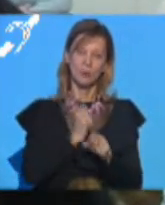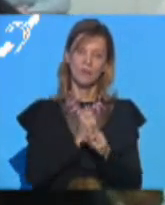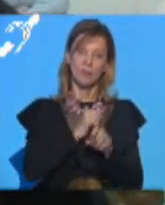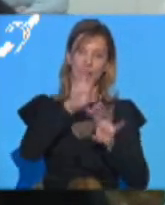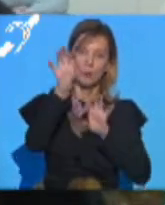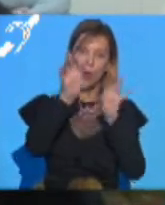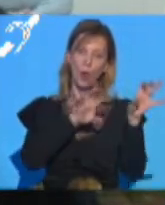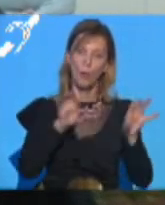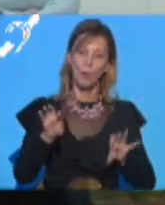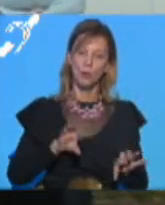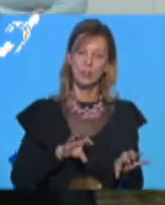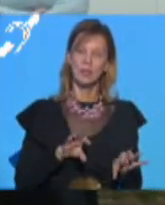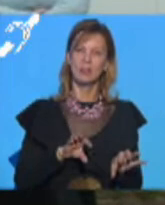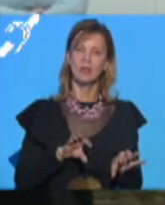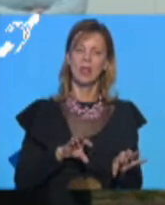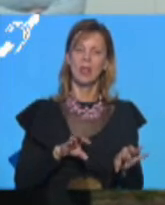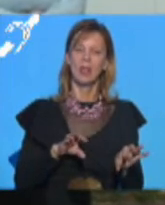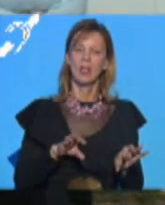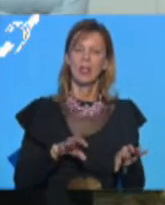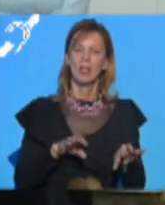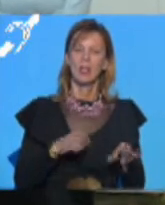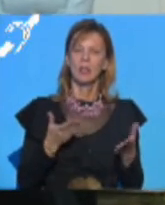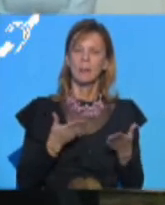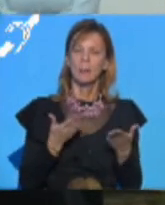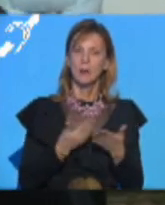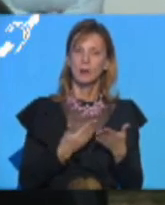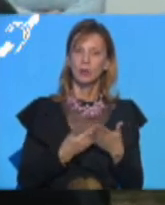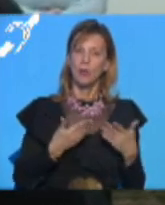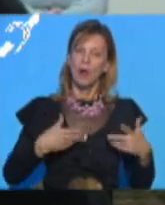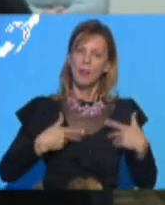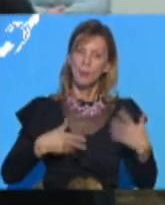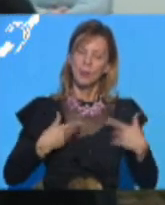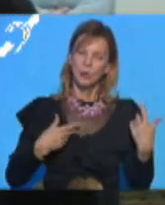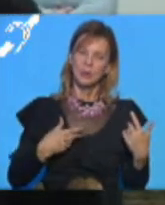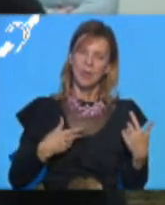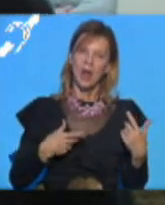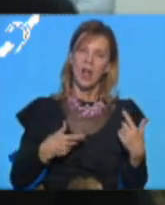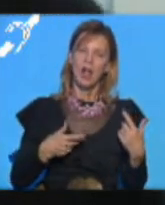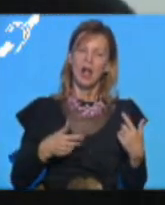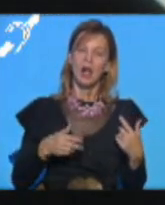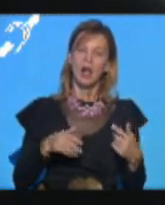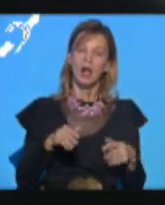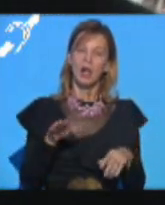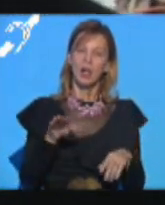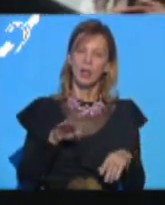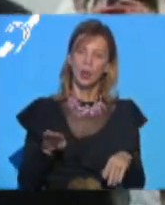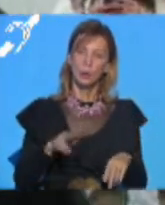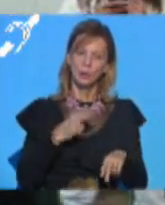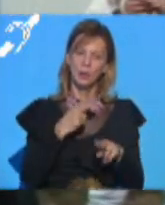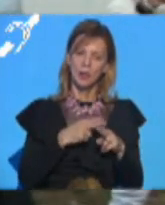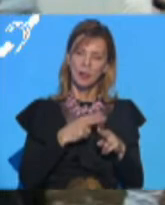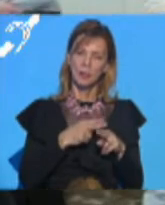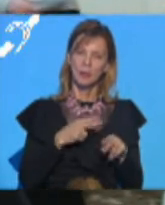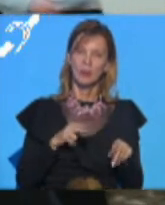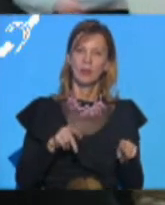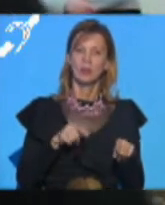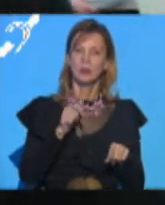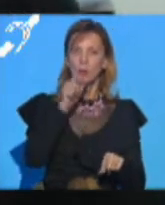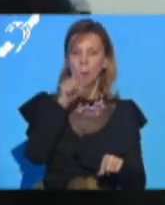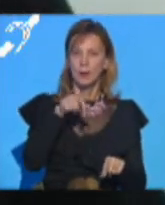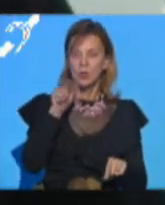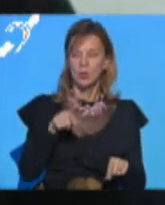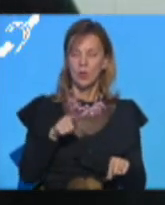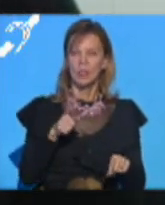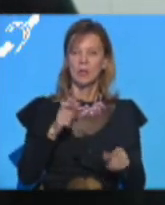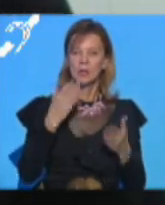compoziție decorativă care să aline suferințele copiilor internați în cadrul spitalului. O lume de bază în care spațiul